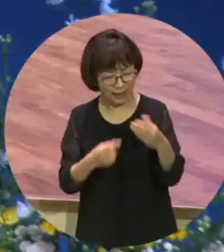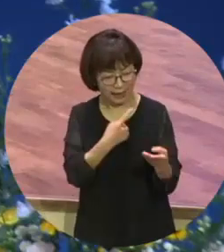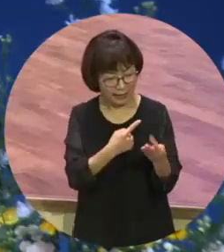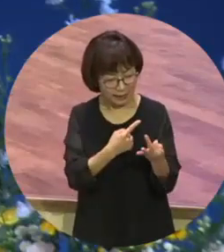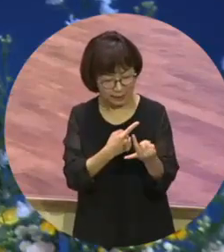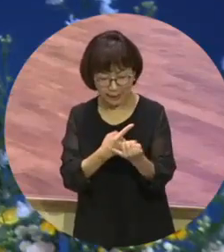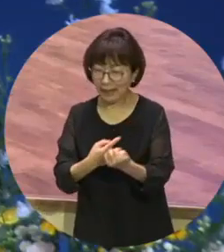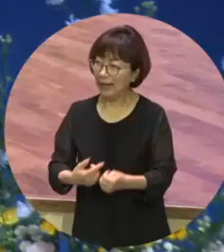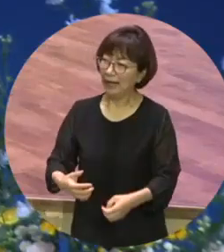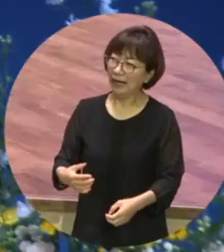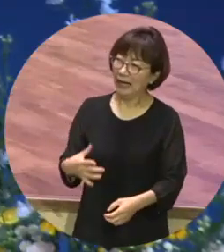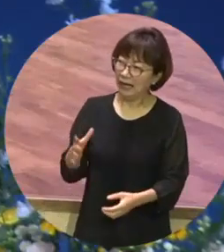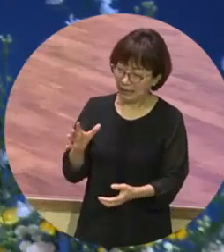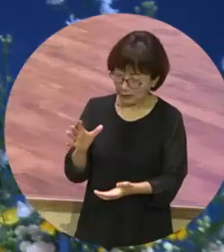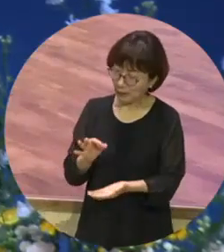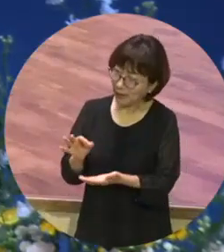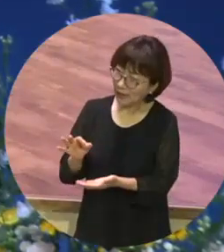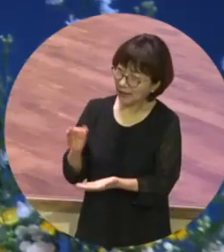안 해야 돼.